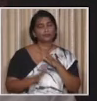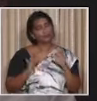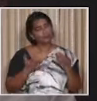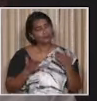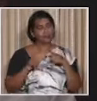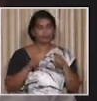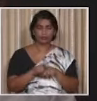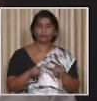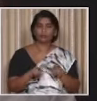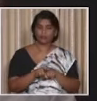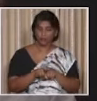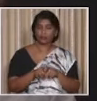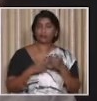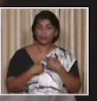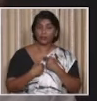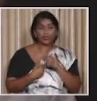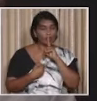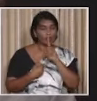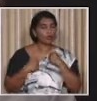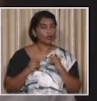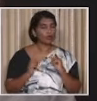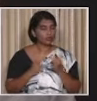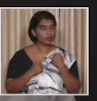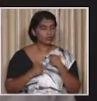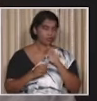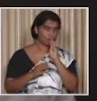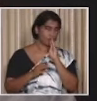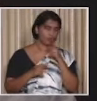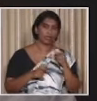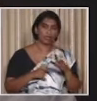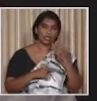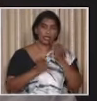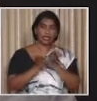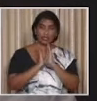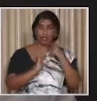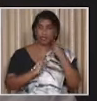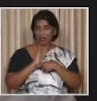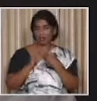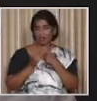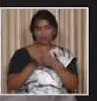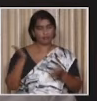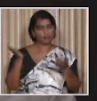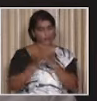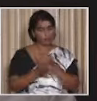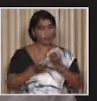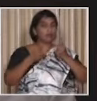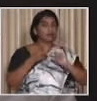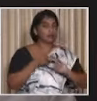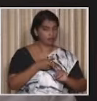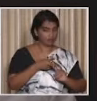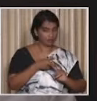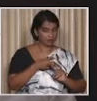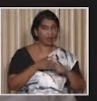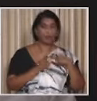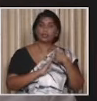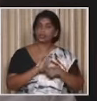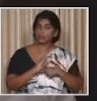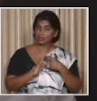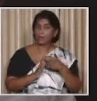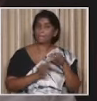හෝ කමක් නැහැ. මම කියන්න උත්සාහ කරේ එක පැත්තකින් ඉන්දුලංකා ගිවිසුම. අනිත් පැත්තෙන් ශ්‍රී